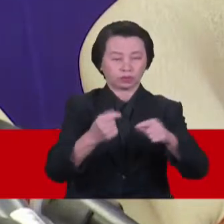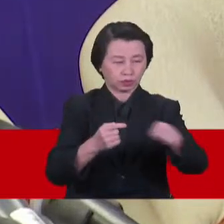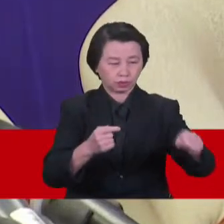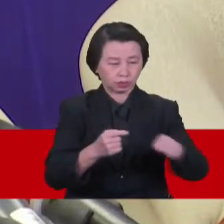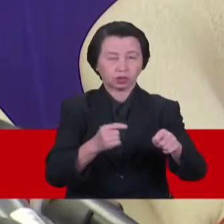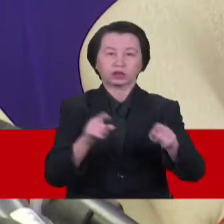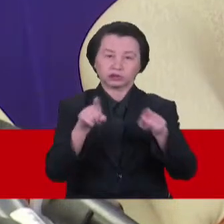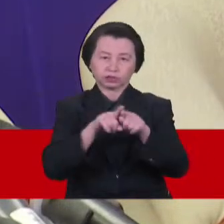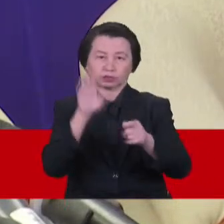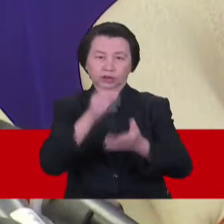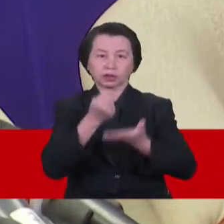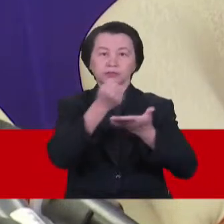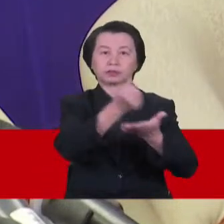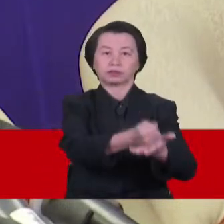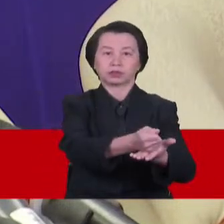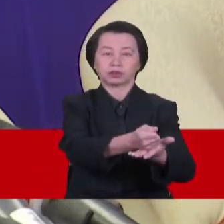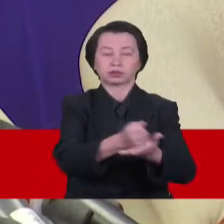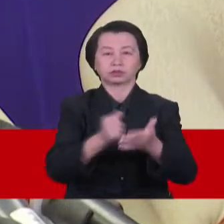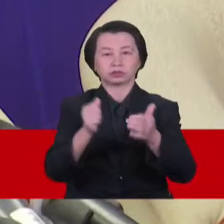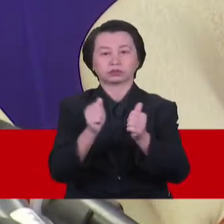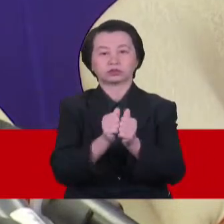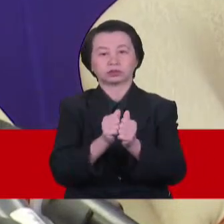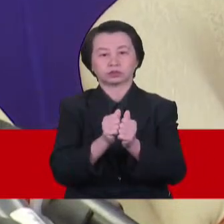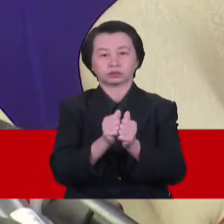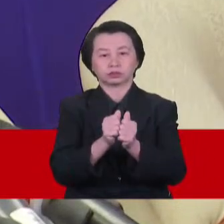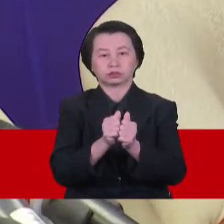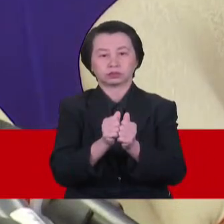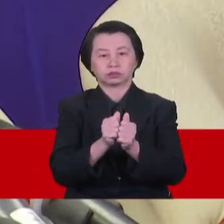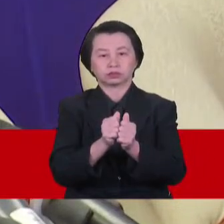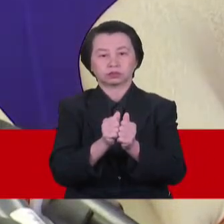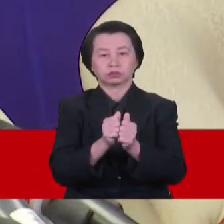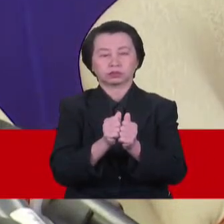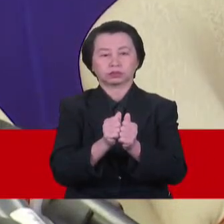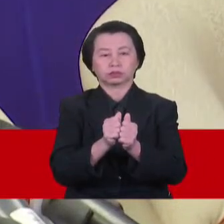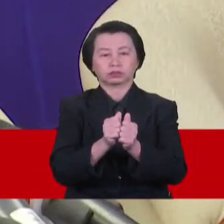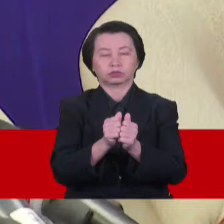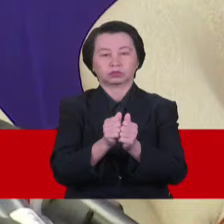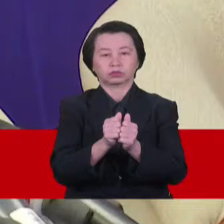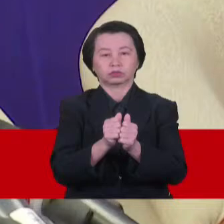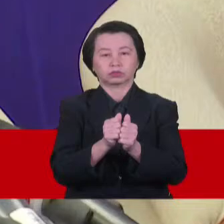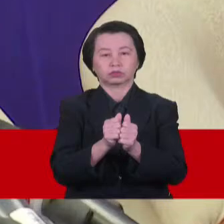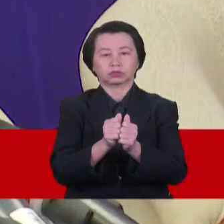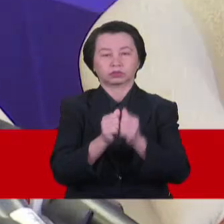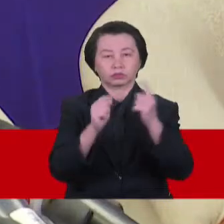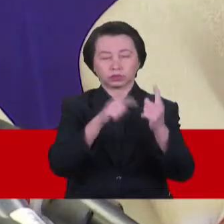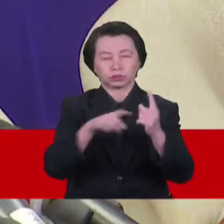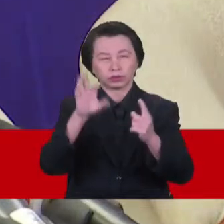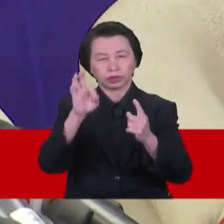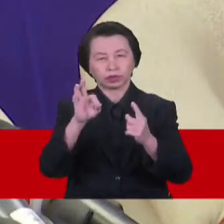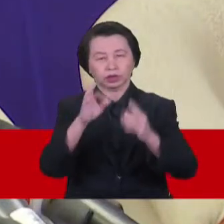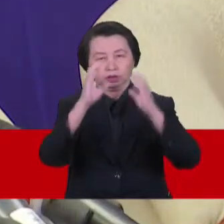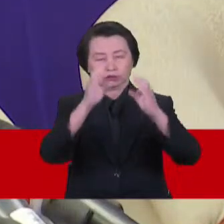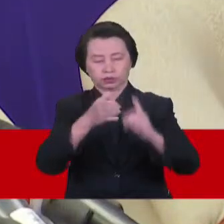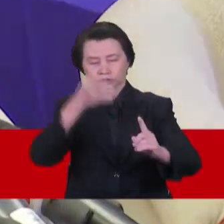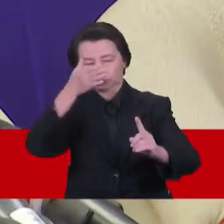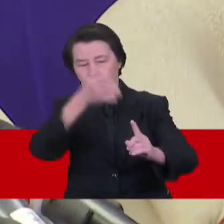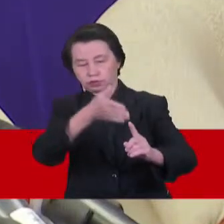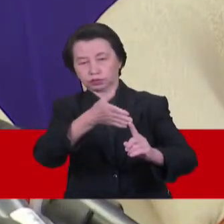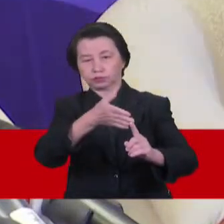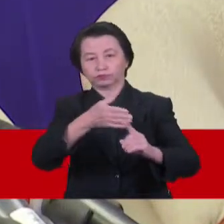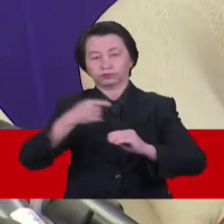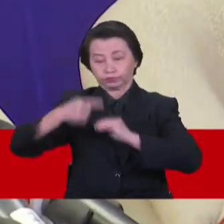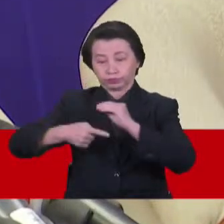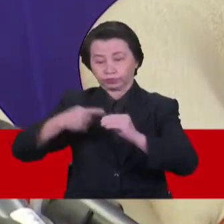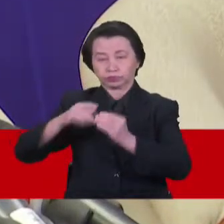akan dibantu nanti ya dengan wang tunai secara bersasar. Lebih berkenaan dengan isu